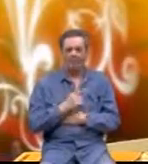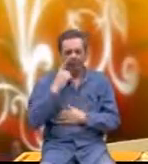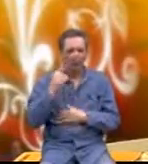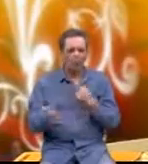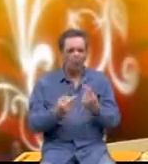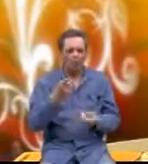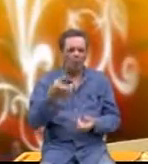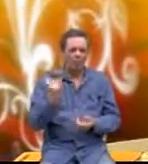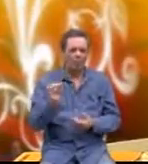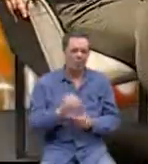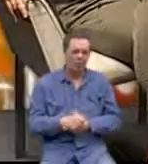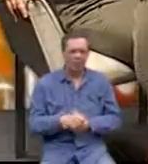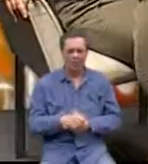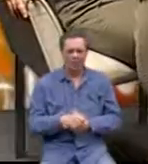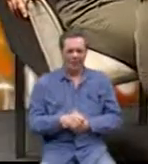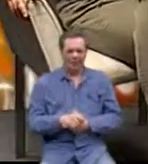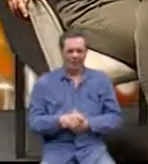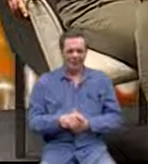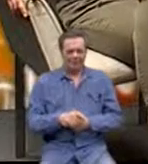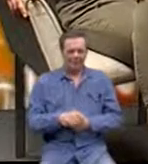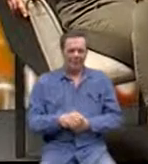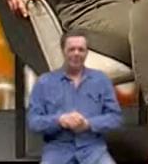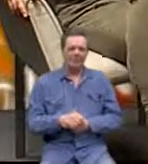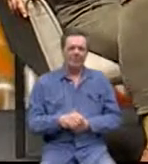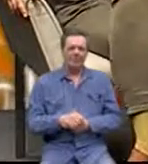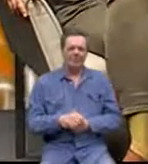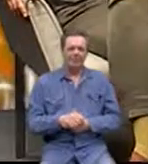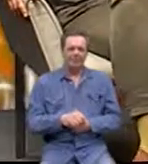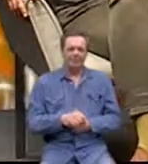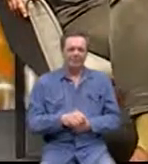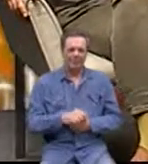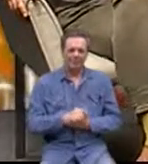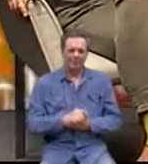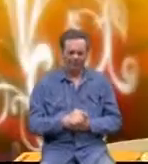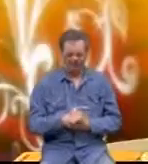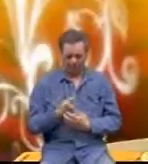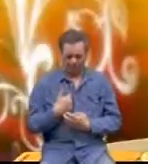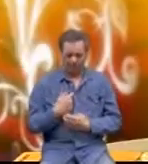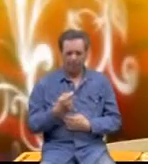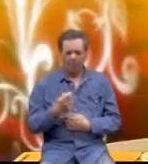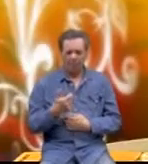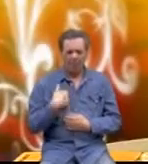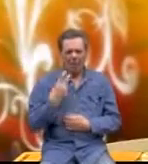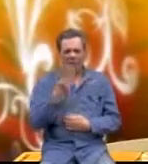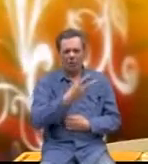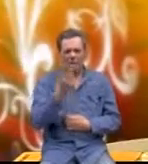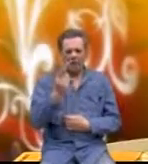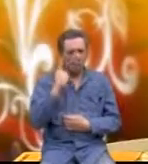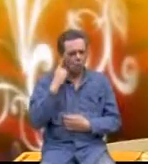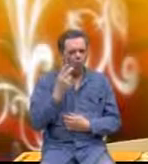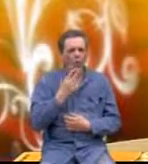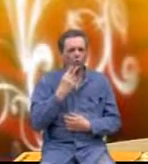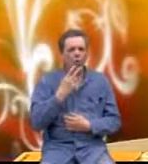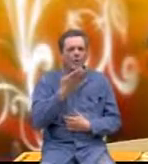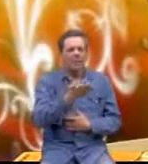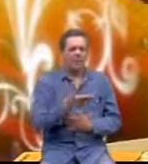neka plus, ali molimo da nas pozovu. Evo, mi ćemo, ipak i ja bi malo da naši gledatelji čuju tko ste